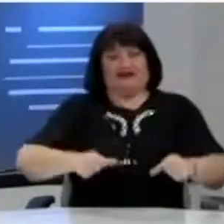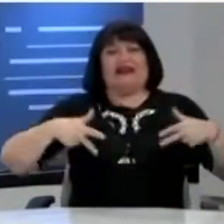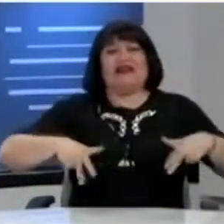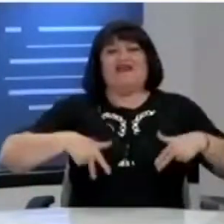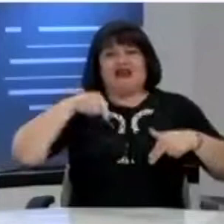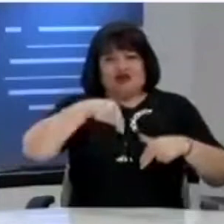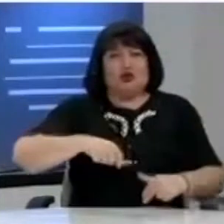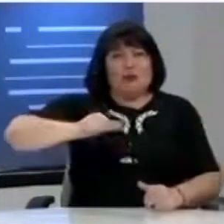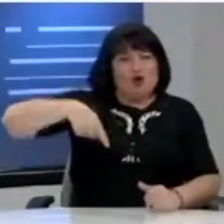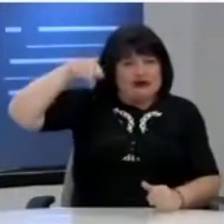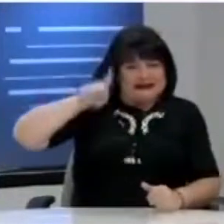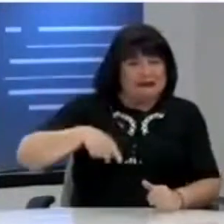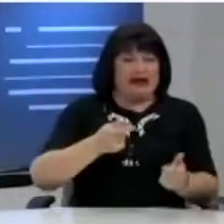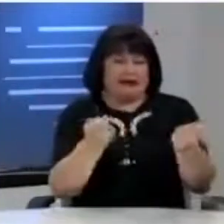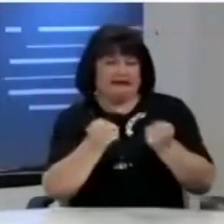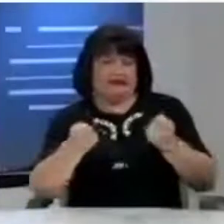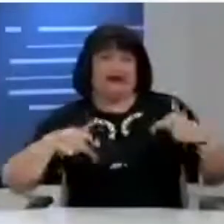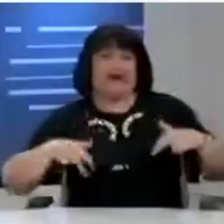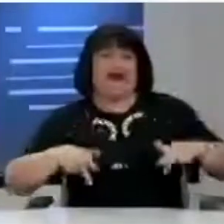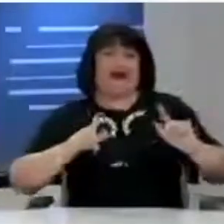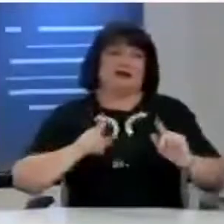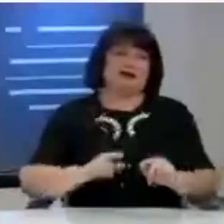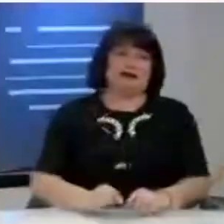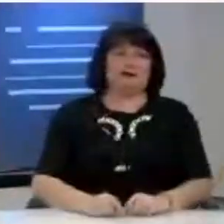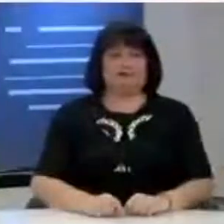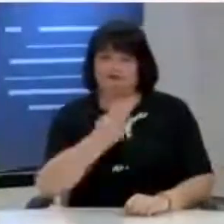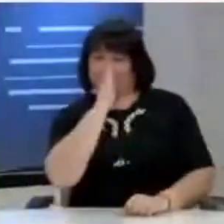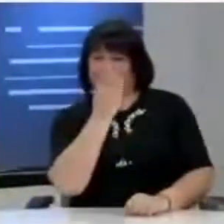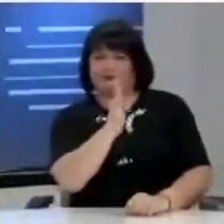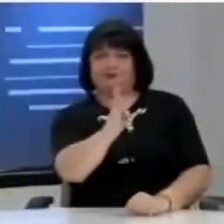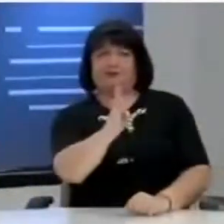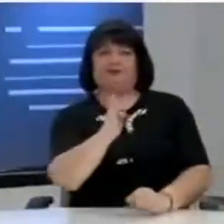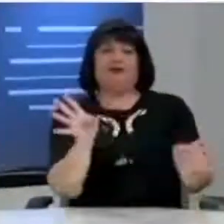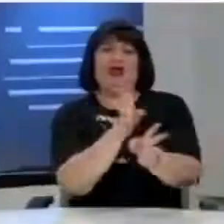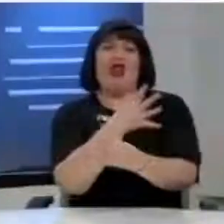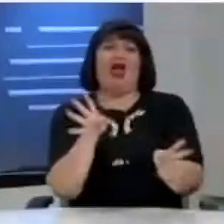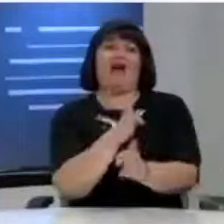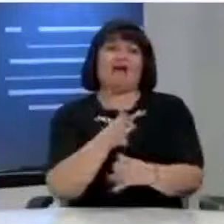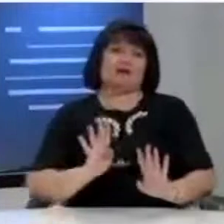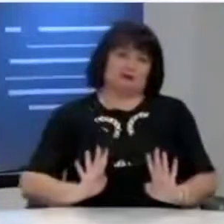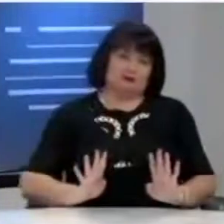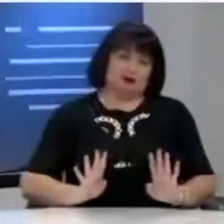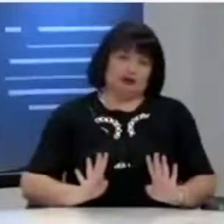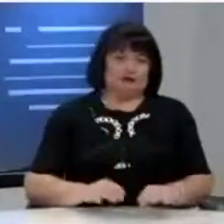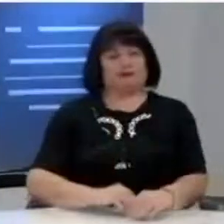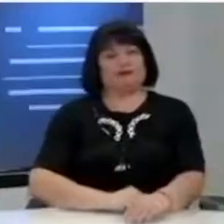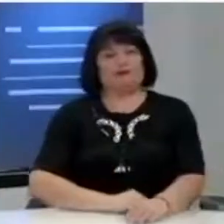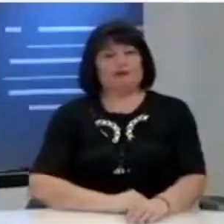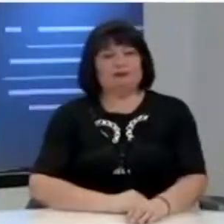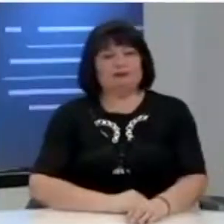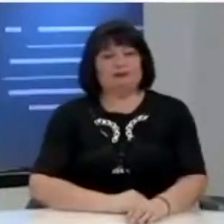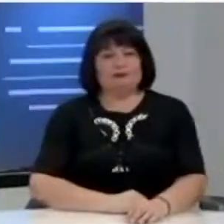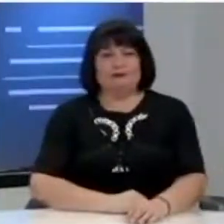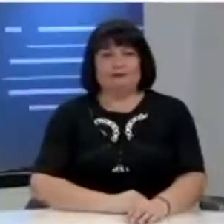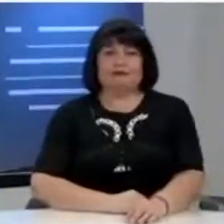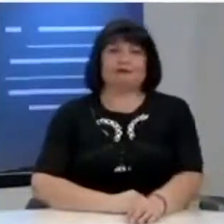τώρα, τις πρώτες μέρες της διακυβέρνησής σας. Το σκληρό ροκ ανάμεσα στον Πρωθυπουργό και τον αρχηγό της αξιωματικής αντιπολίτευσης είχε